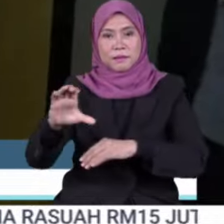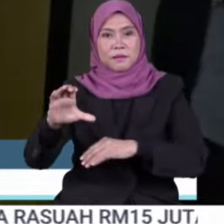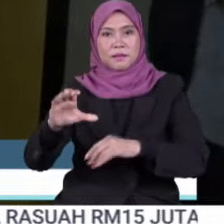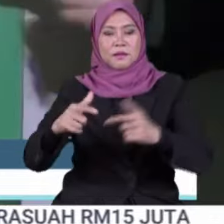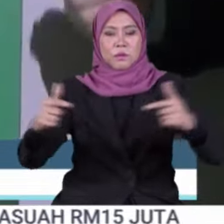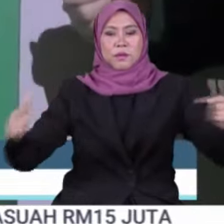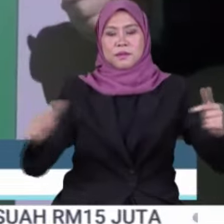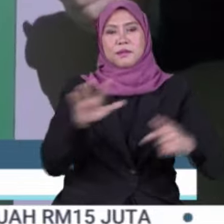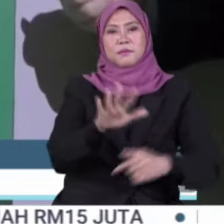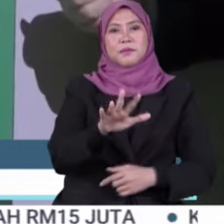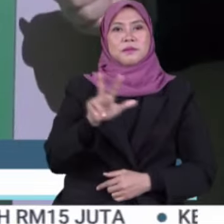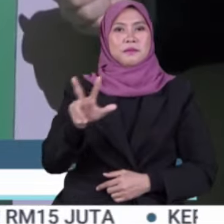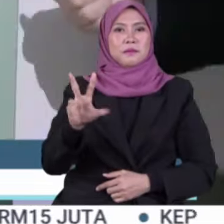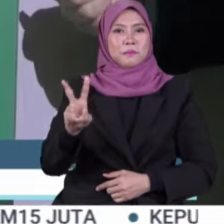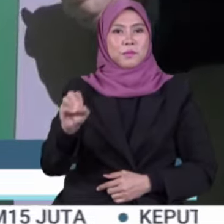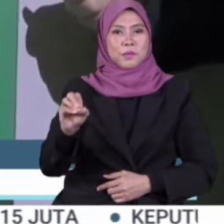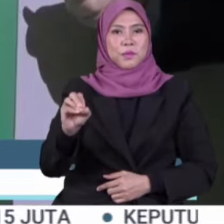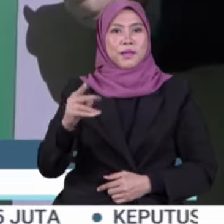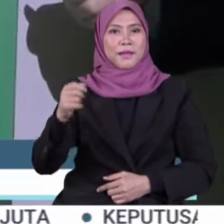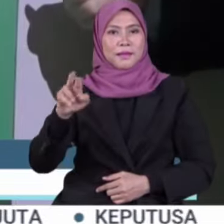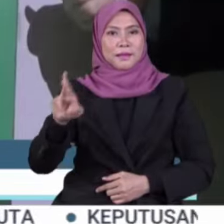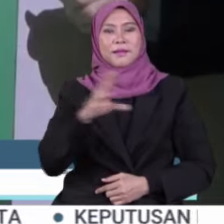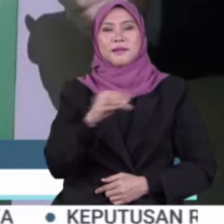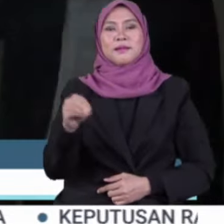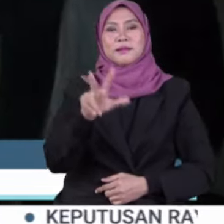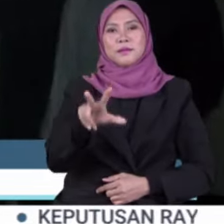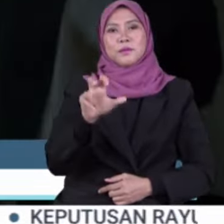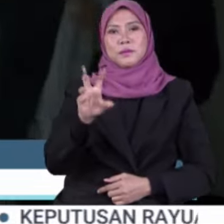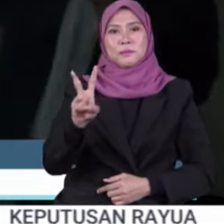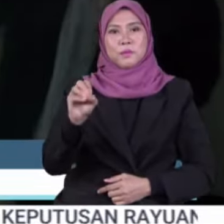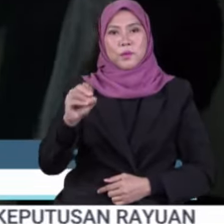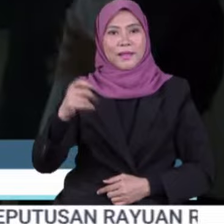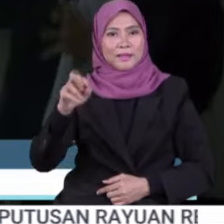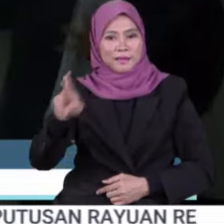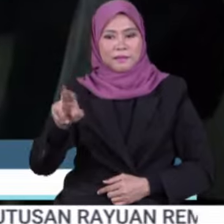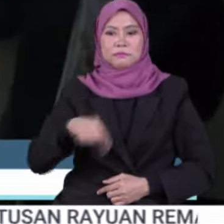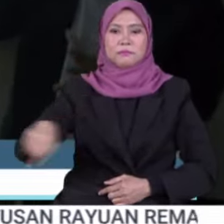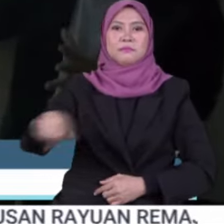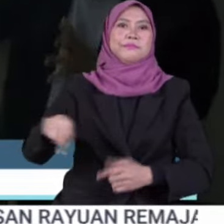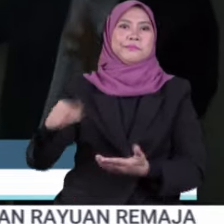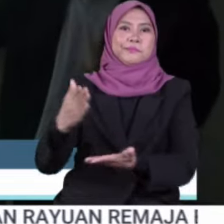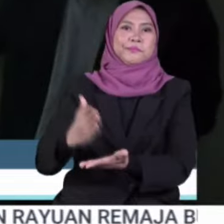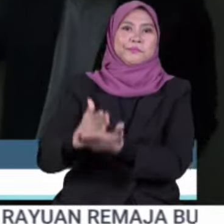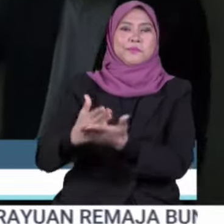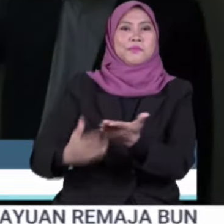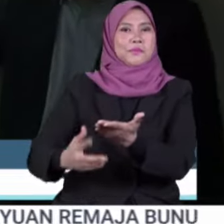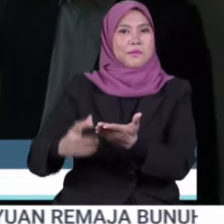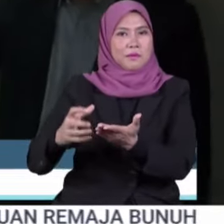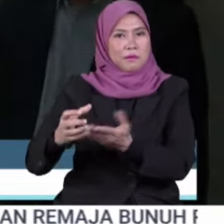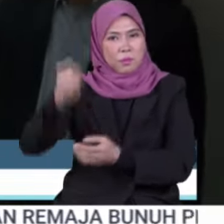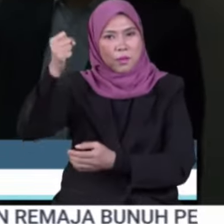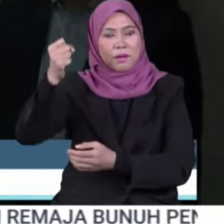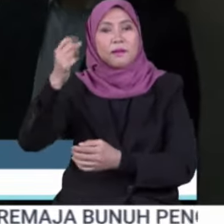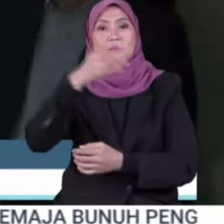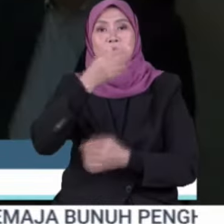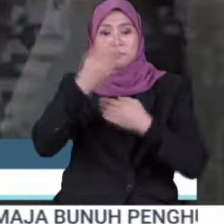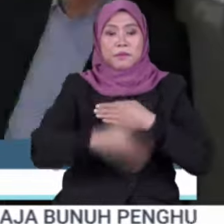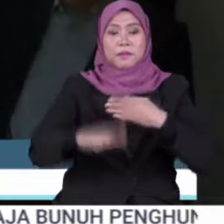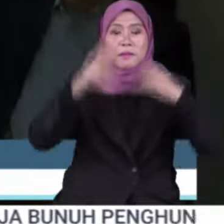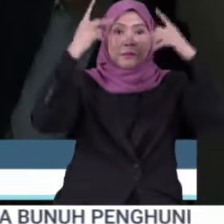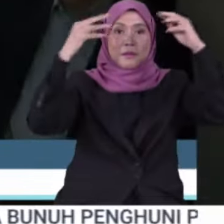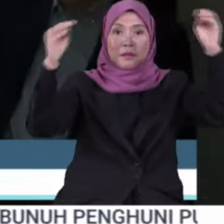keluasan 560 hektar dan 320 hektar tidak akan diteruskan. Keputusan itu dicapai selepas Perdana Menteri Datuk Seri Anwar